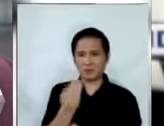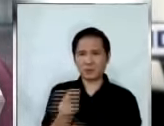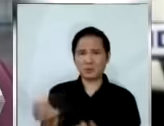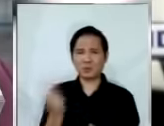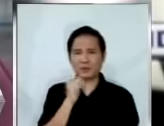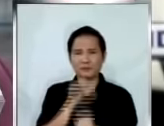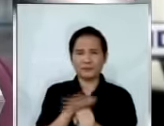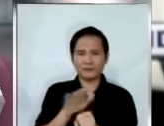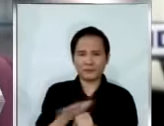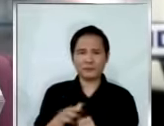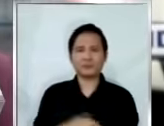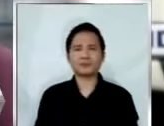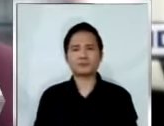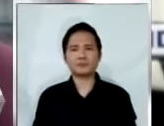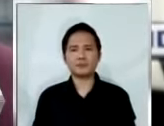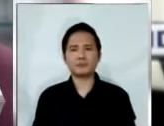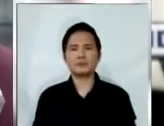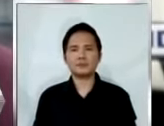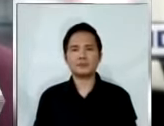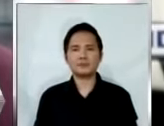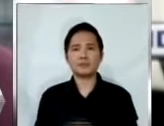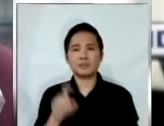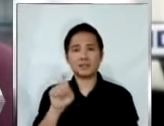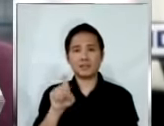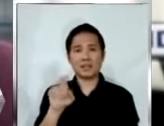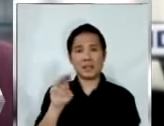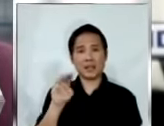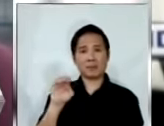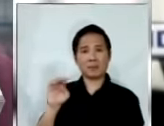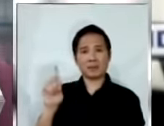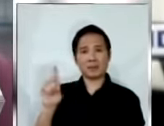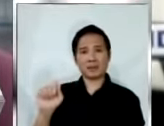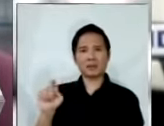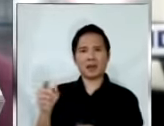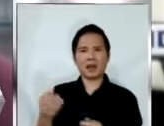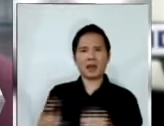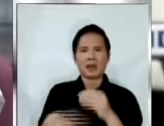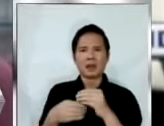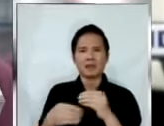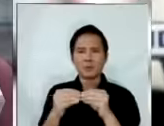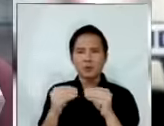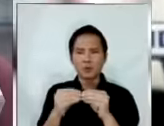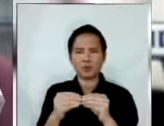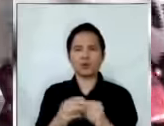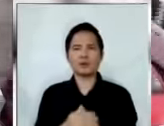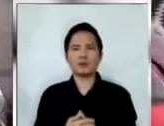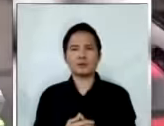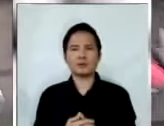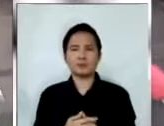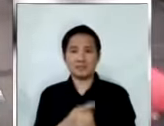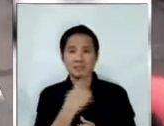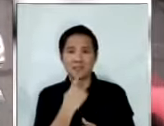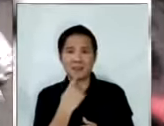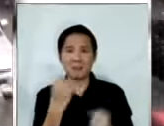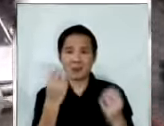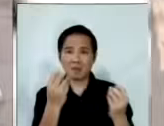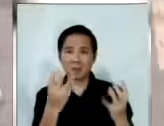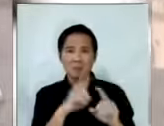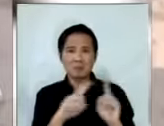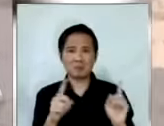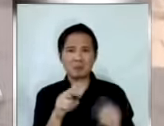na tinalaga ng LTFRB. Positive naman sila, sir. Pero hindi po ganun kadami as what we're expecting. Pero kung kulang ang